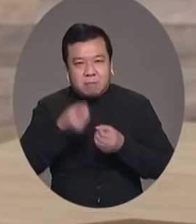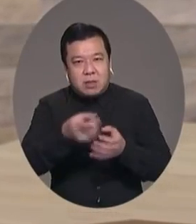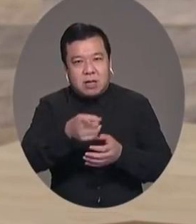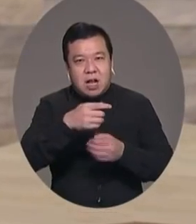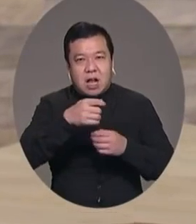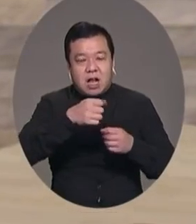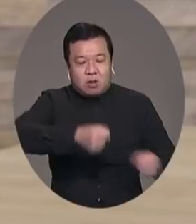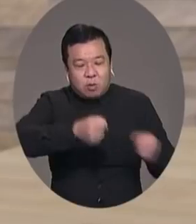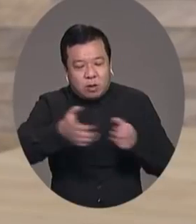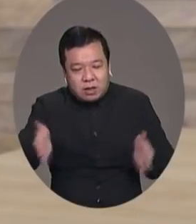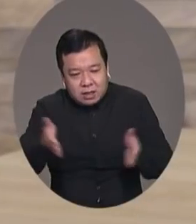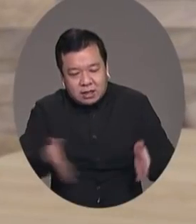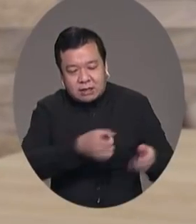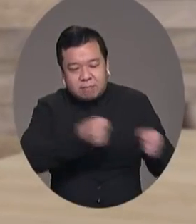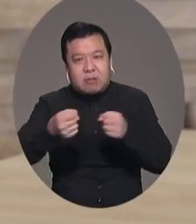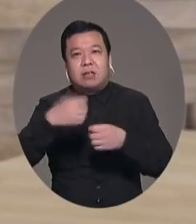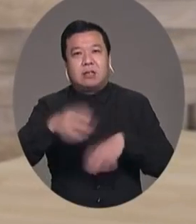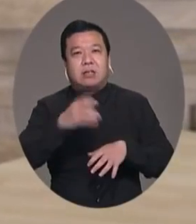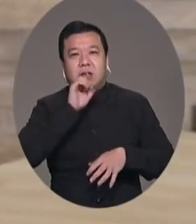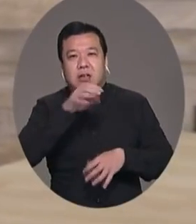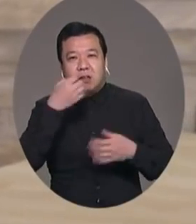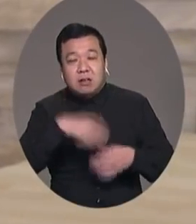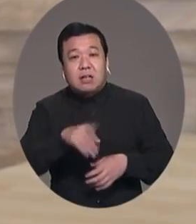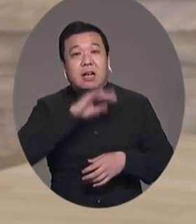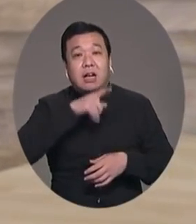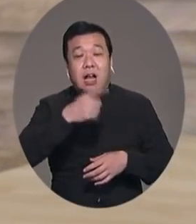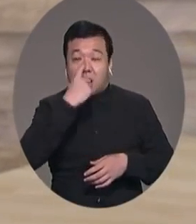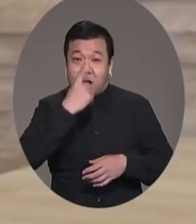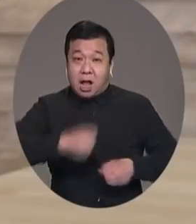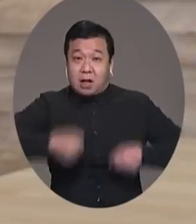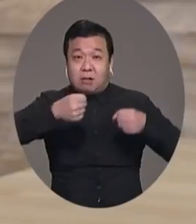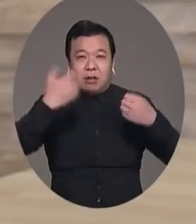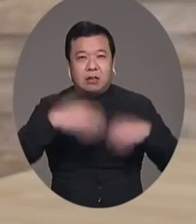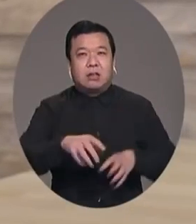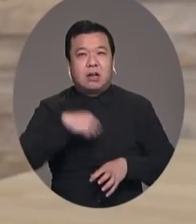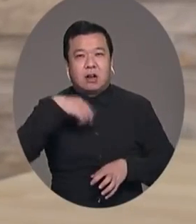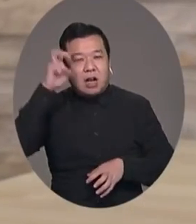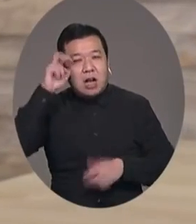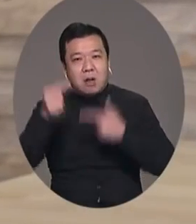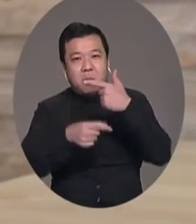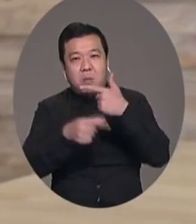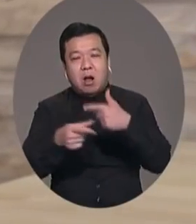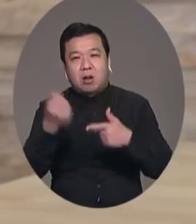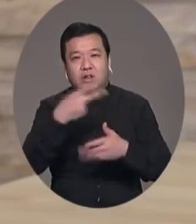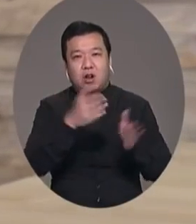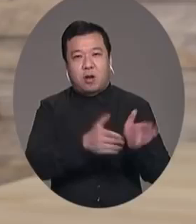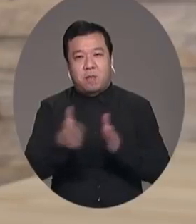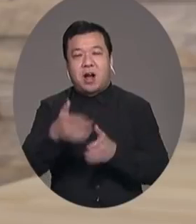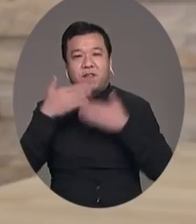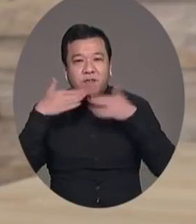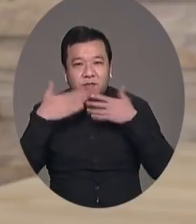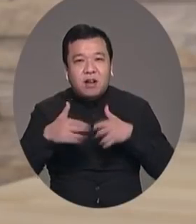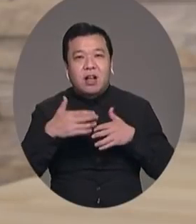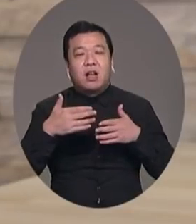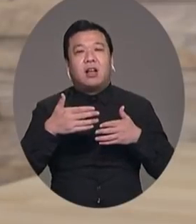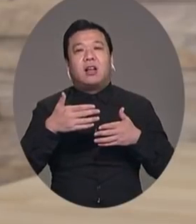回家。约翰逊就更加曾经说，如果英格兰捧杯会考虑在八月安排多一日